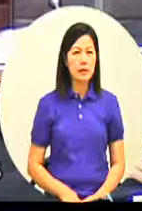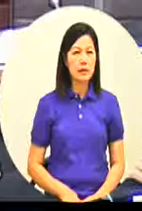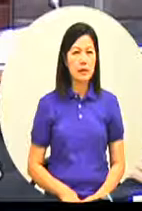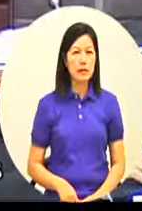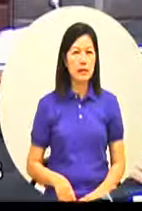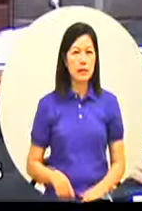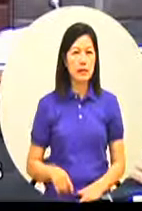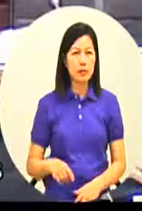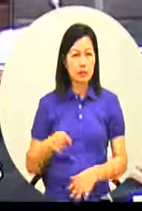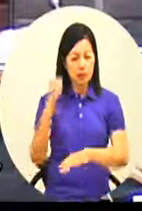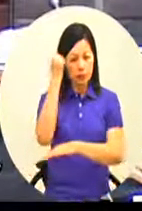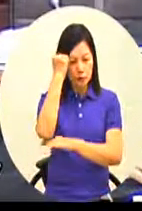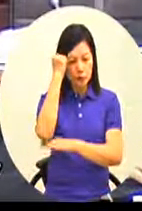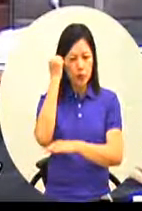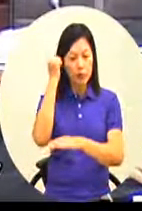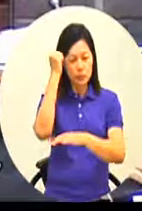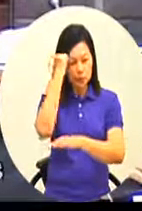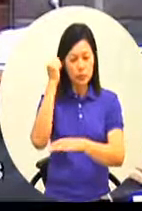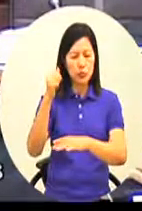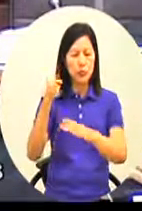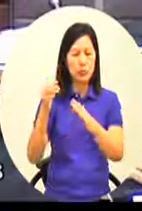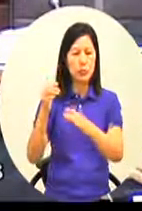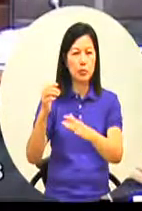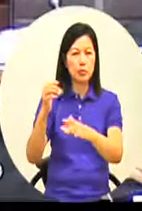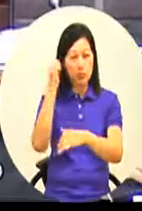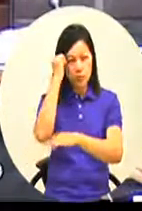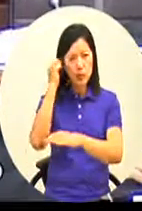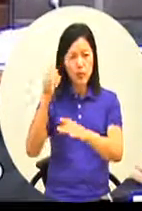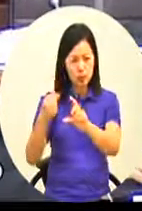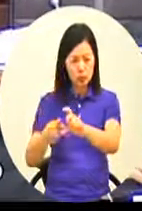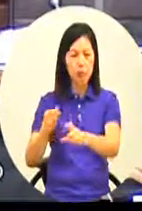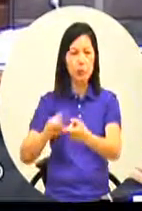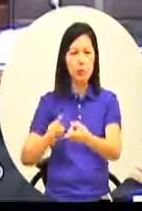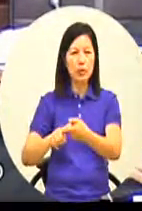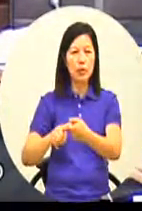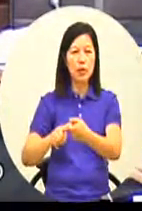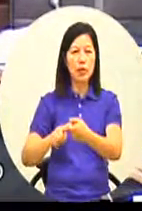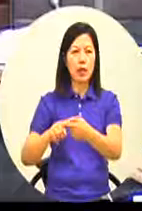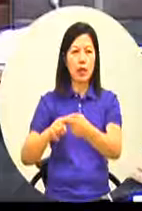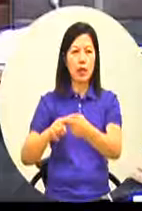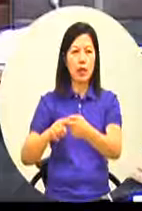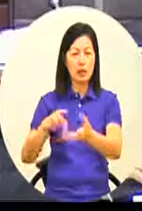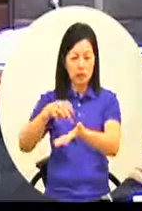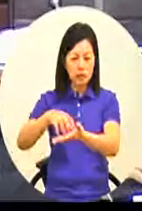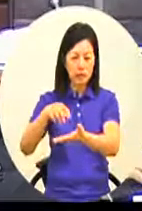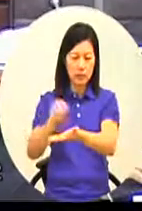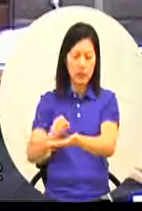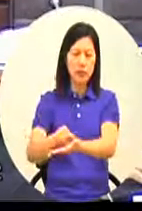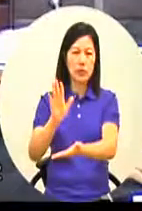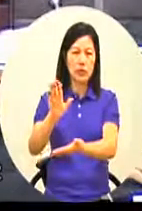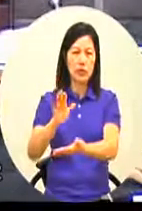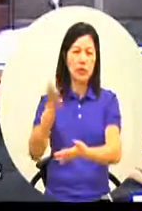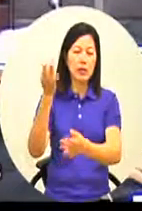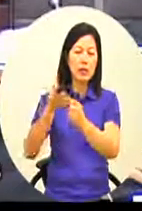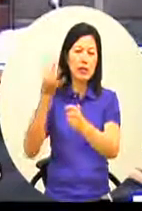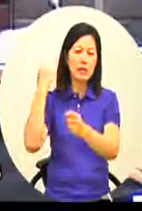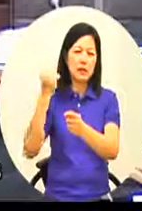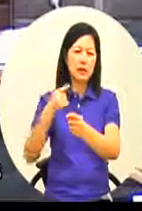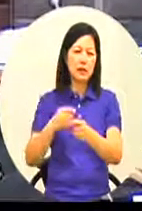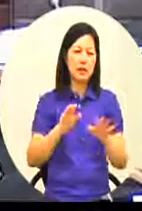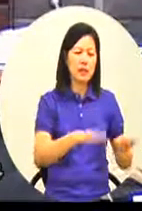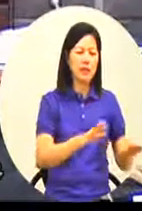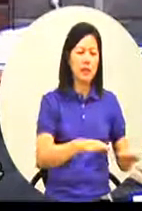一定有建筑物啦，有哪有人伊内底咧住？所以以几当前和现主席来比较，是